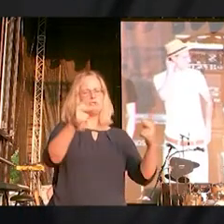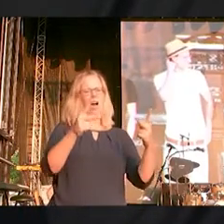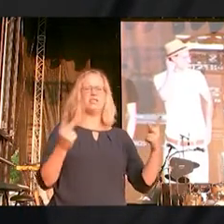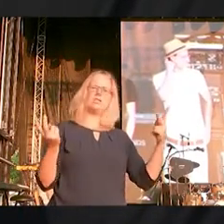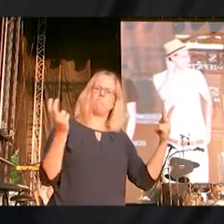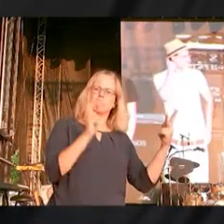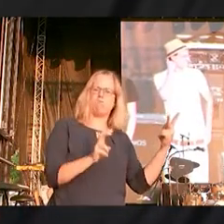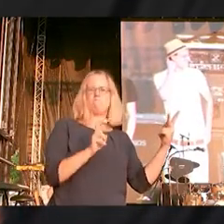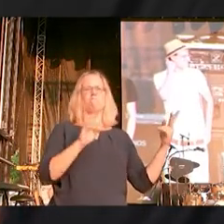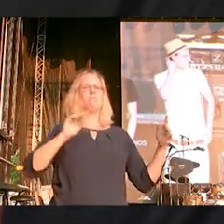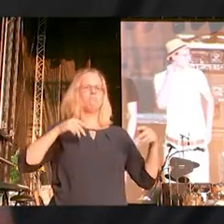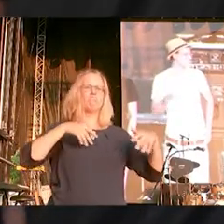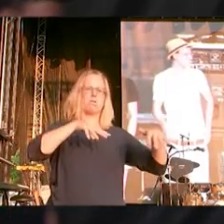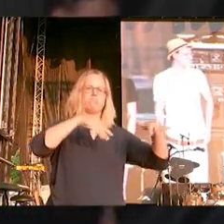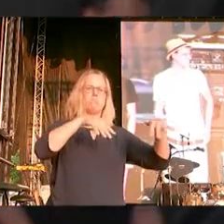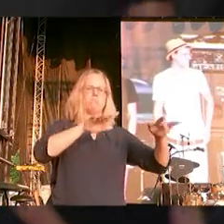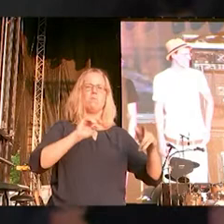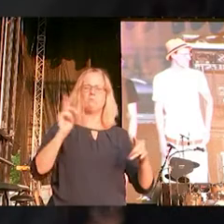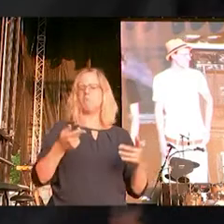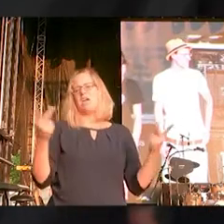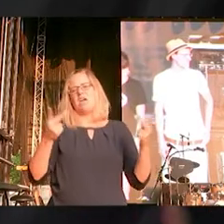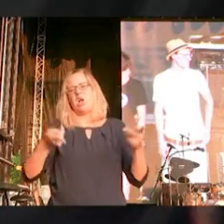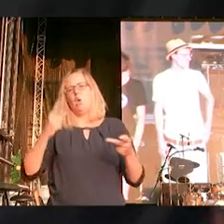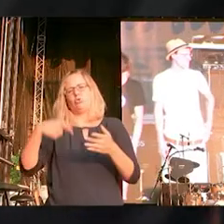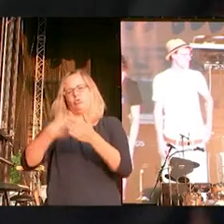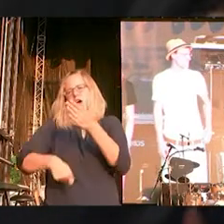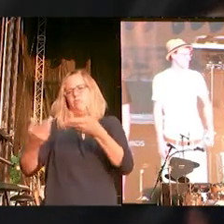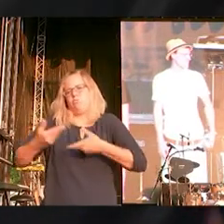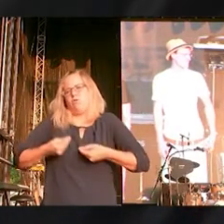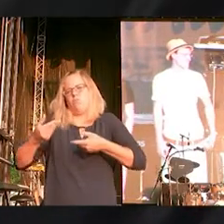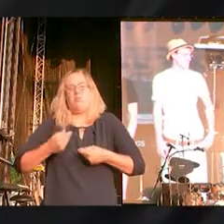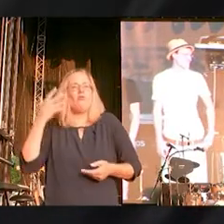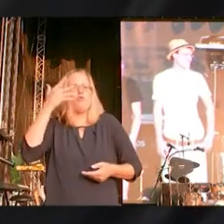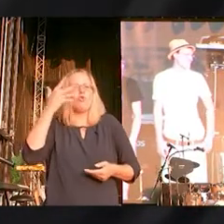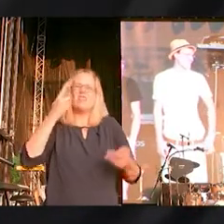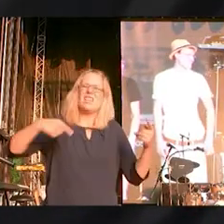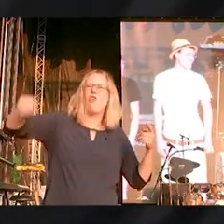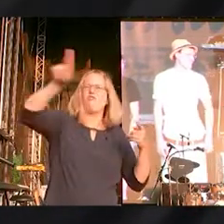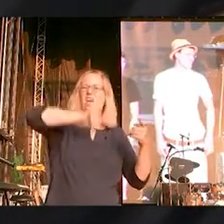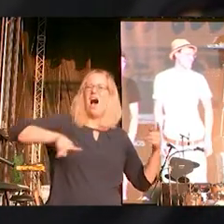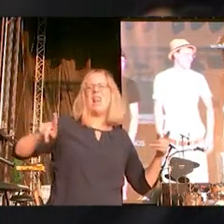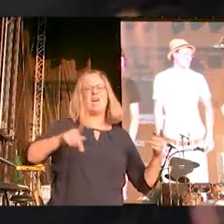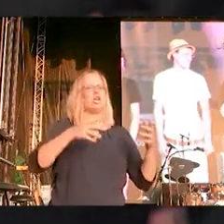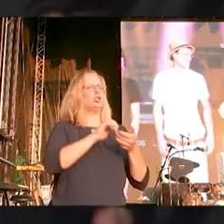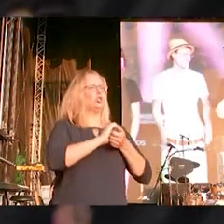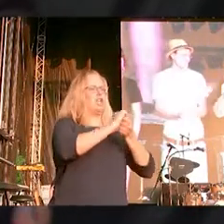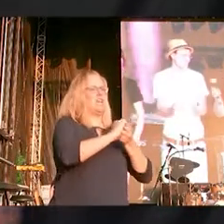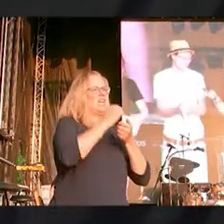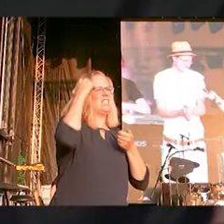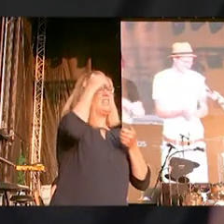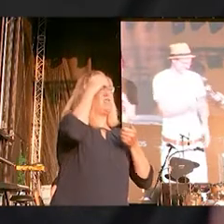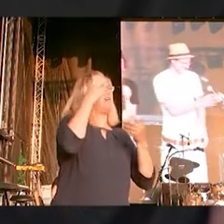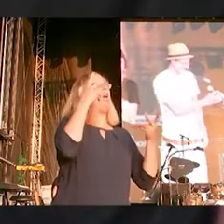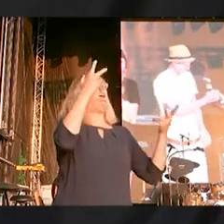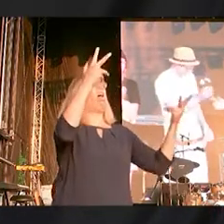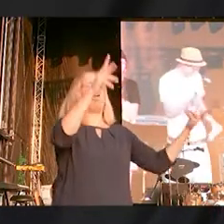Kauf nimmt, dann darf ich euch doch fragen, was könnten wir alles erreichen, wenn unsere Solidarität praktisch werden würde? Danke.